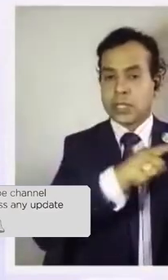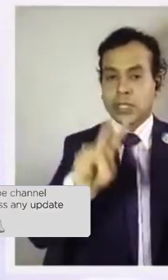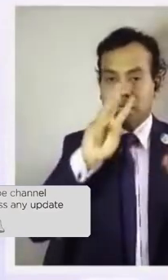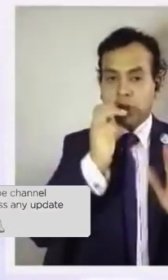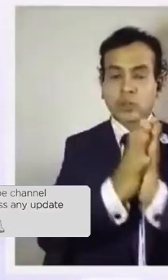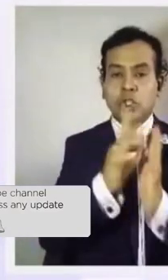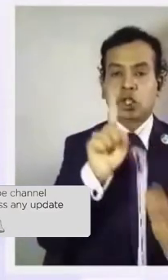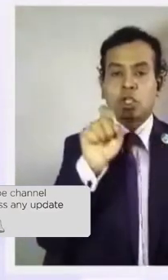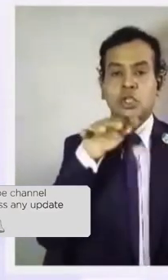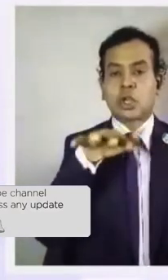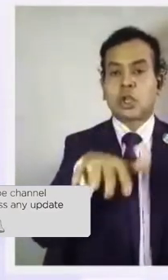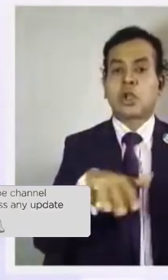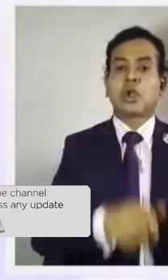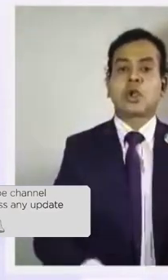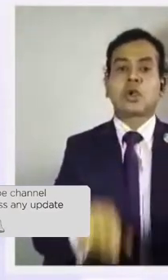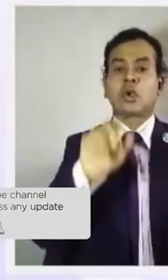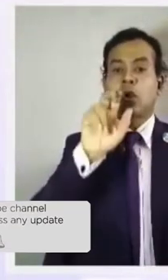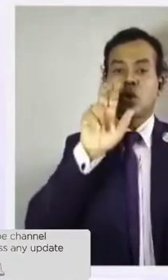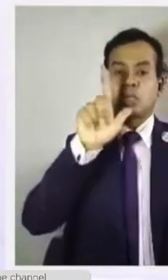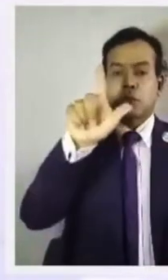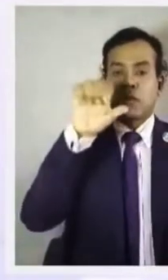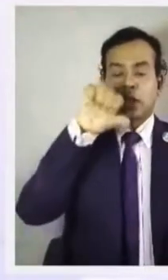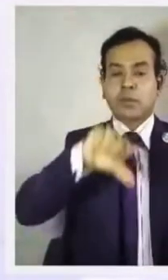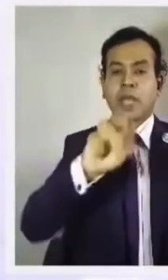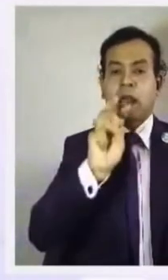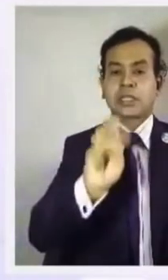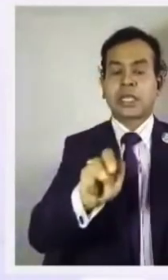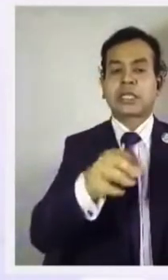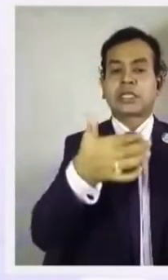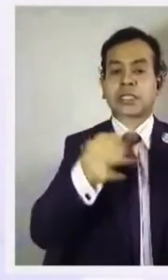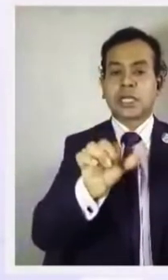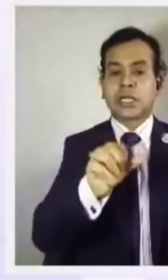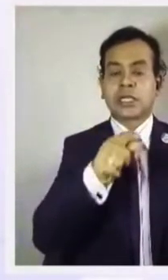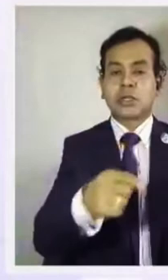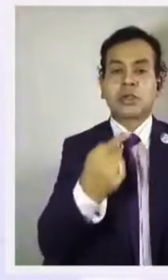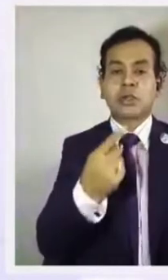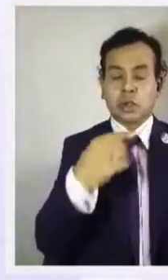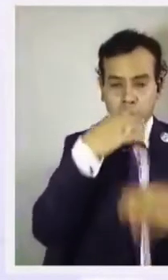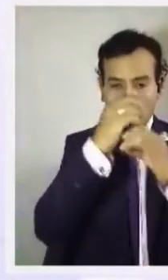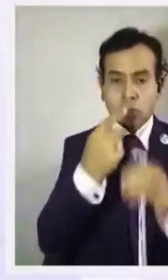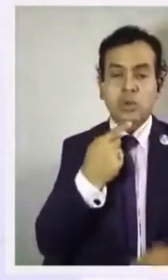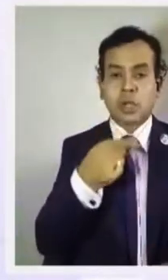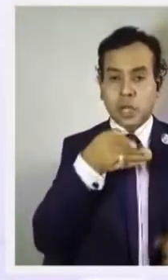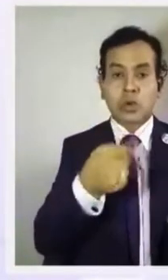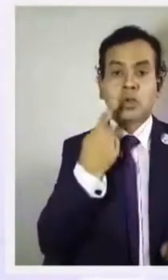সহ 12,398টি নমুনা। এ পর্যন্ত নমুনা পরীক্ষা হয়েছে